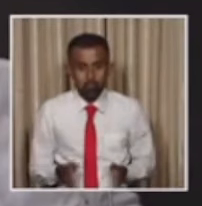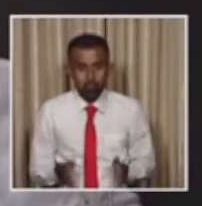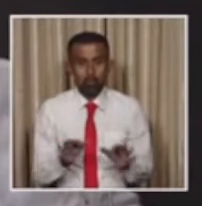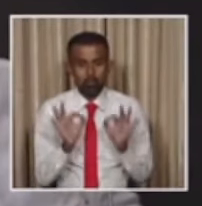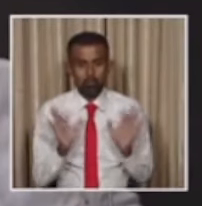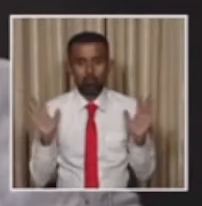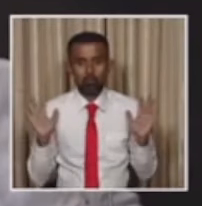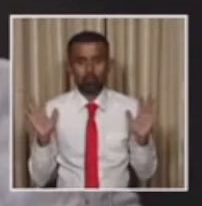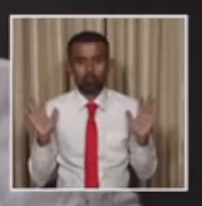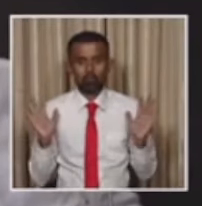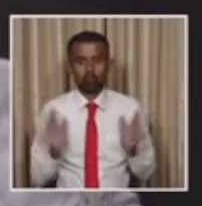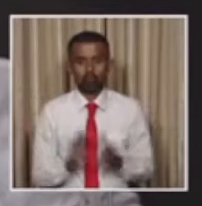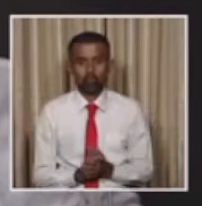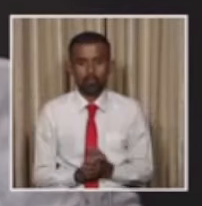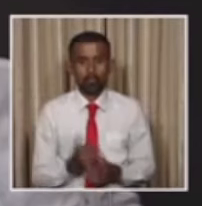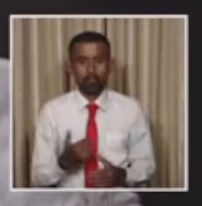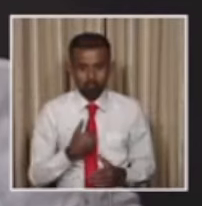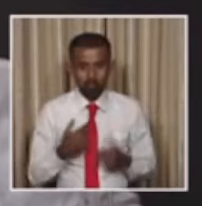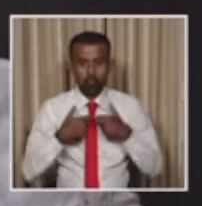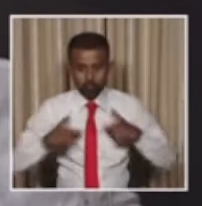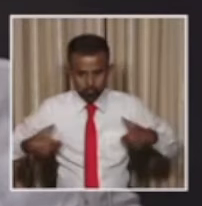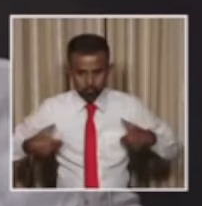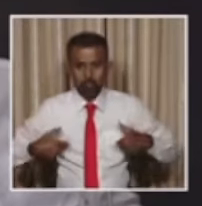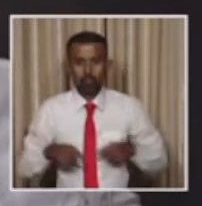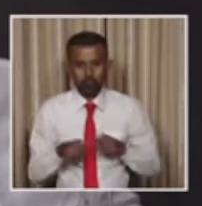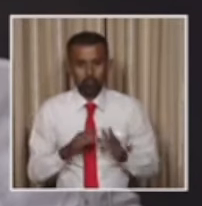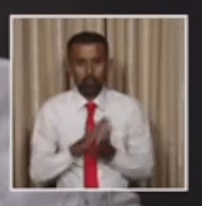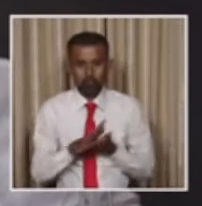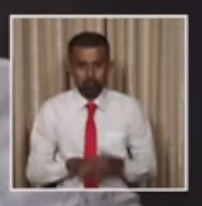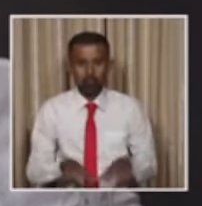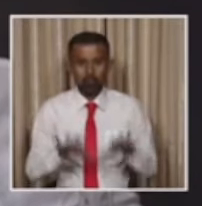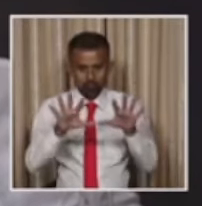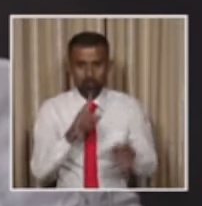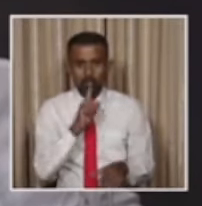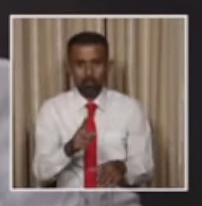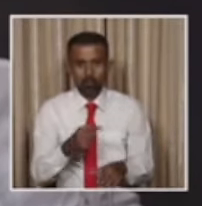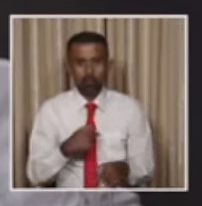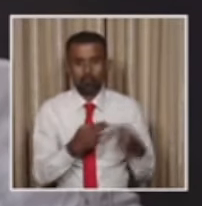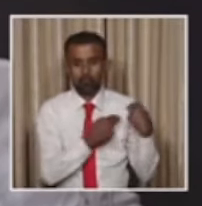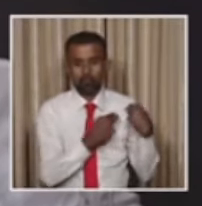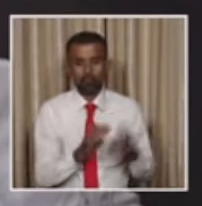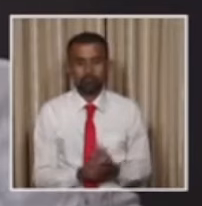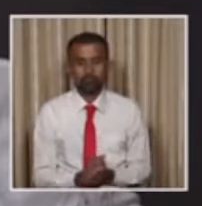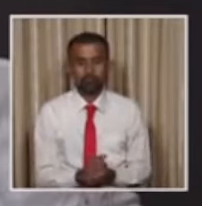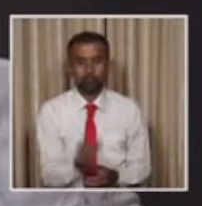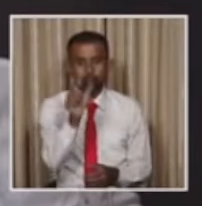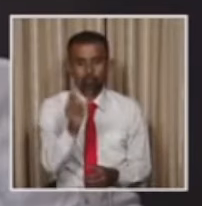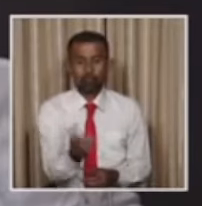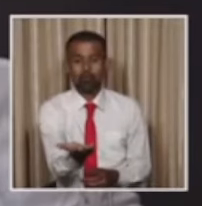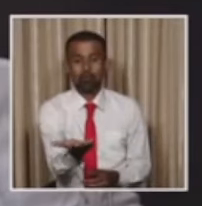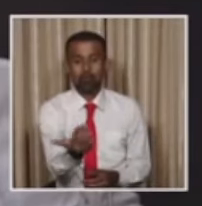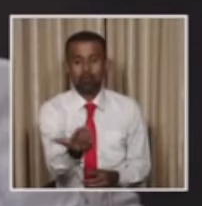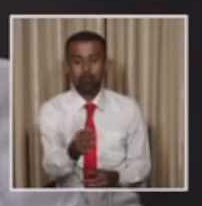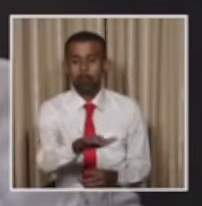අපිට. Wait. මම නීතිඥ නිසා තමයි මේක ඔබතුමාට පැහැදිලි කරලා දෙන්නේ, මගේ සභානායක හැටත් මගේ යුතුයකමක් ඒක. ඔබතුමා ගන්න දැන් ඔතන